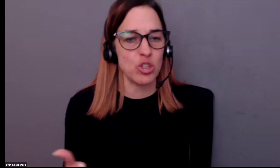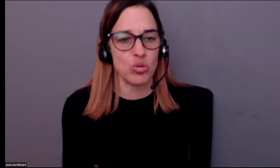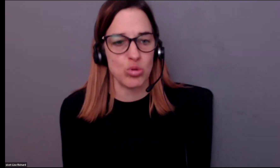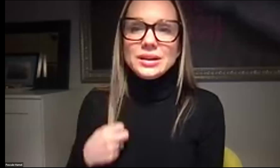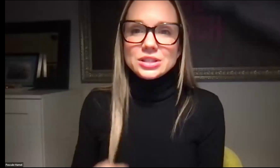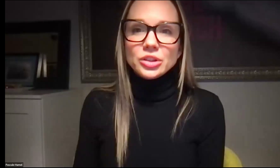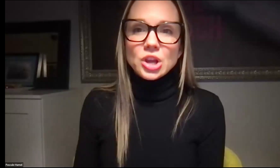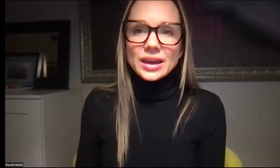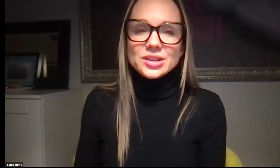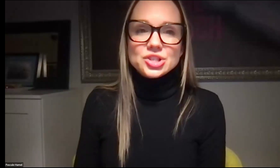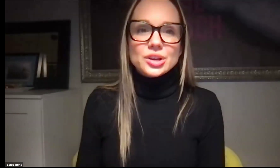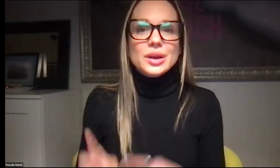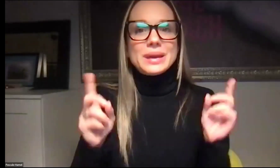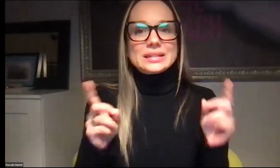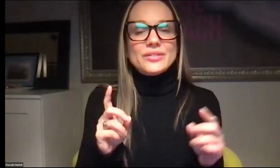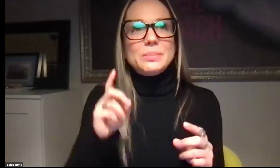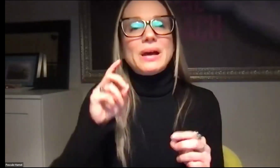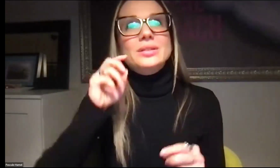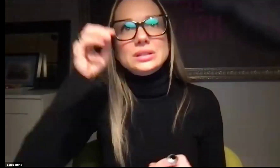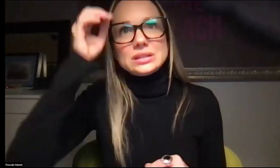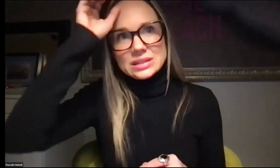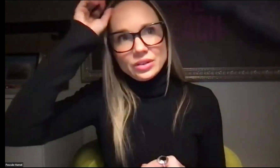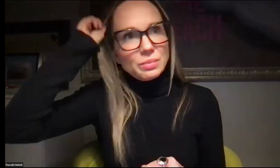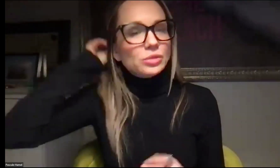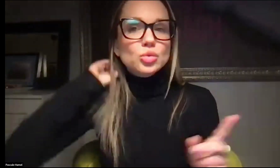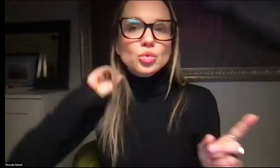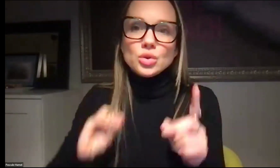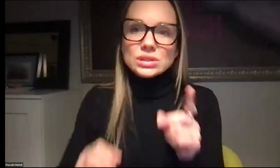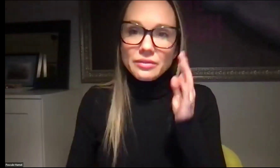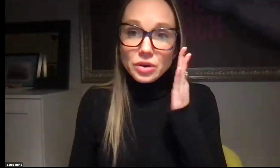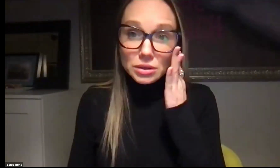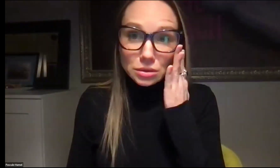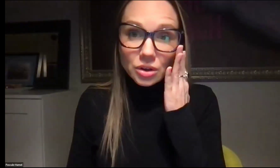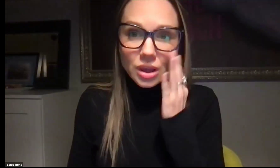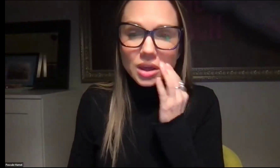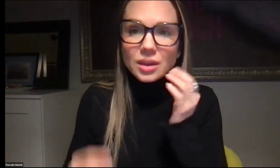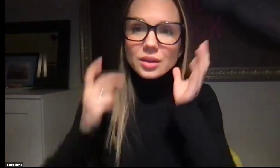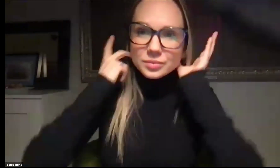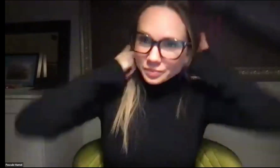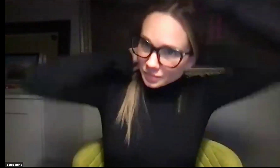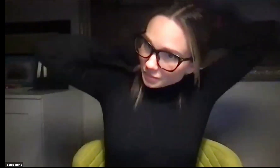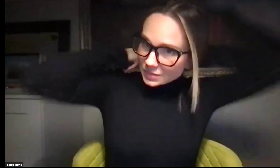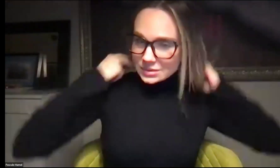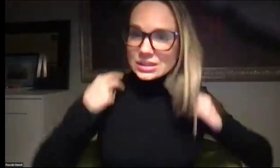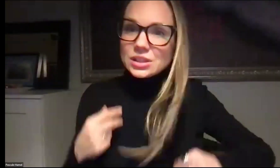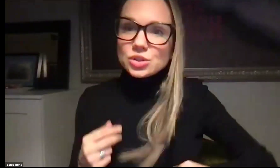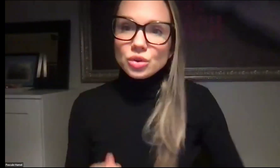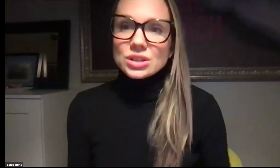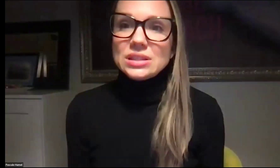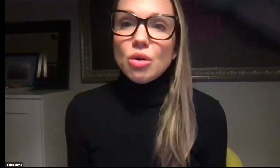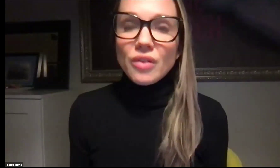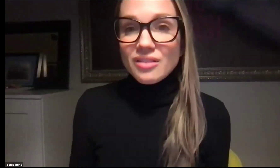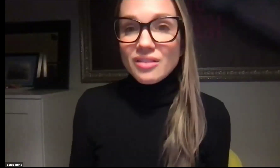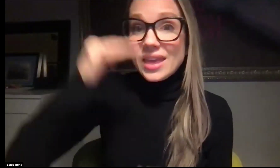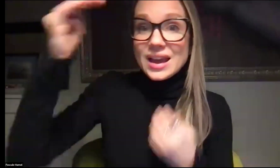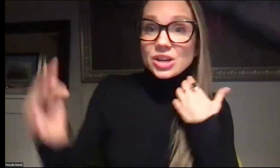formes de linge et tout ça. Les sortes de linge. Ben, ça va dépendre où on s'en va, OK? C'est sûr